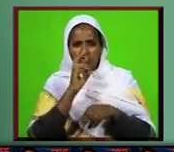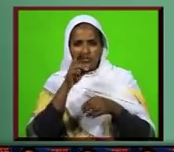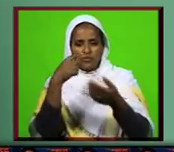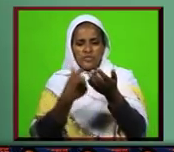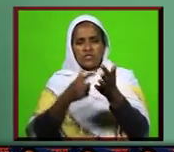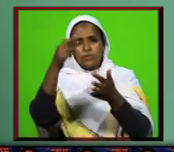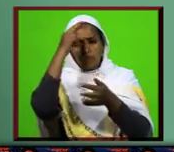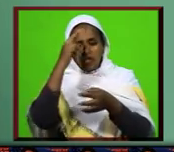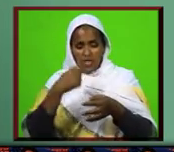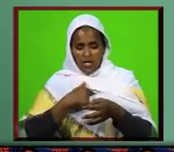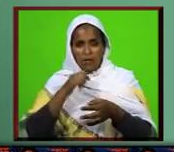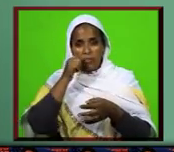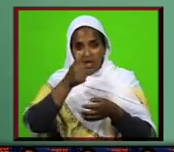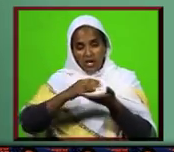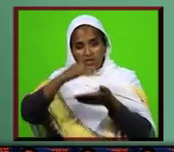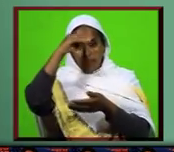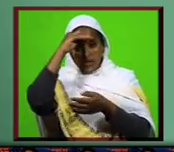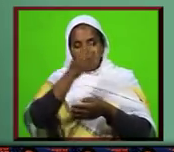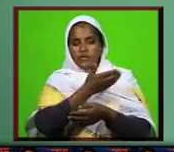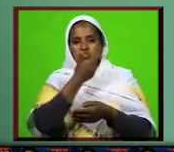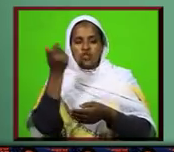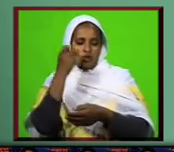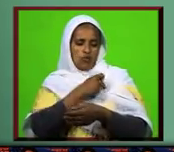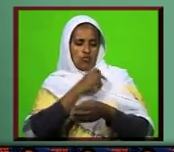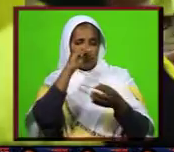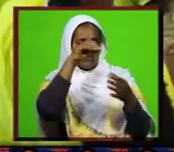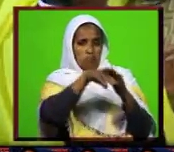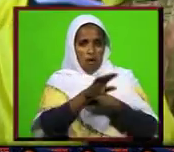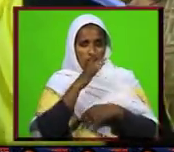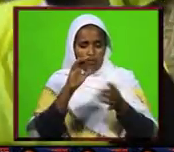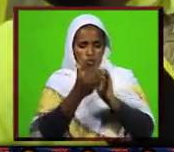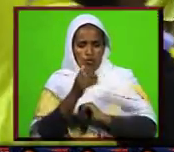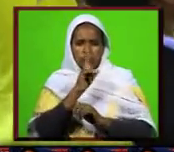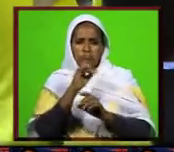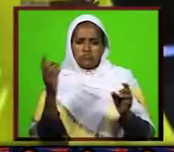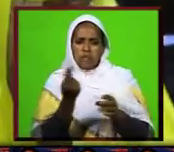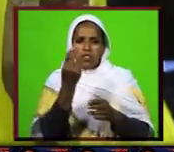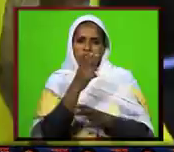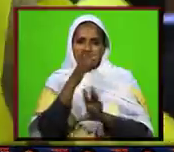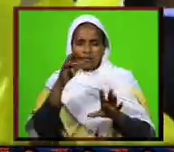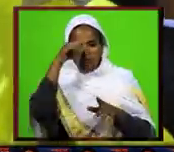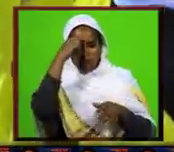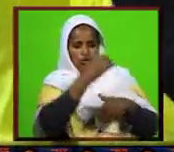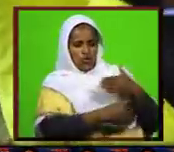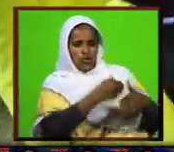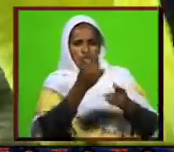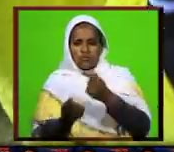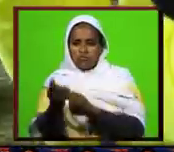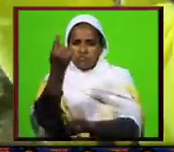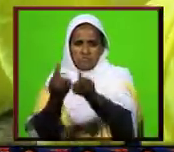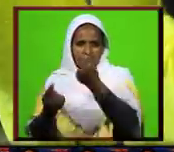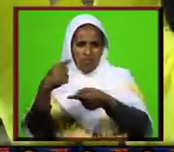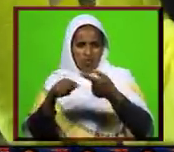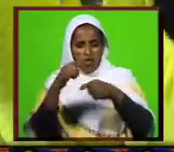በጣም ጥቂት ናቸው። በዚህ ምክንያት እኔም ነገ ተምሬ በተሻለ ደሞዝም አልቀጠር ከሆነ ምን ያደርግልኛል የሚል ትውልድ እየበዛ